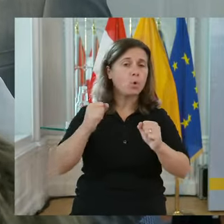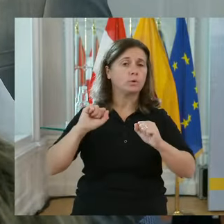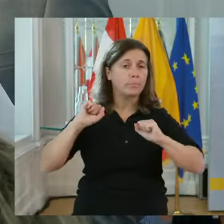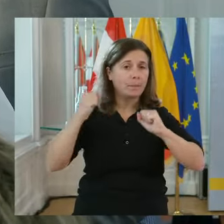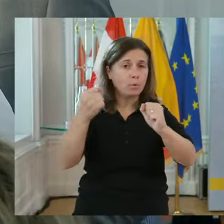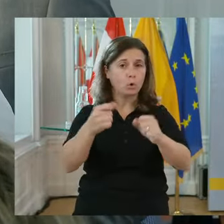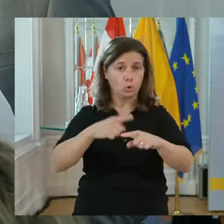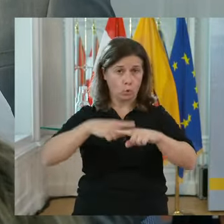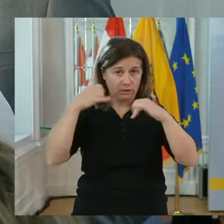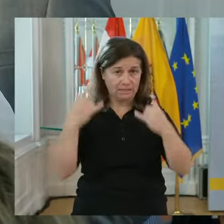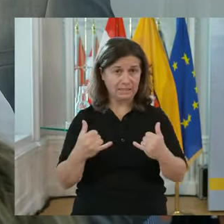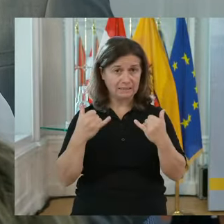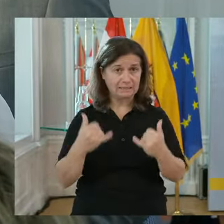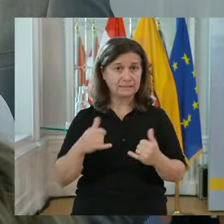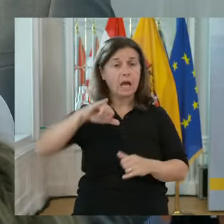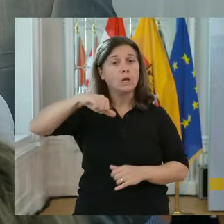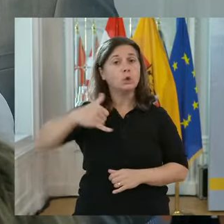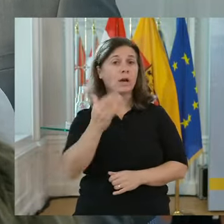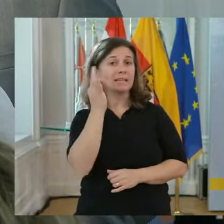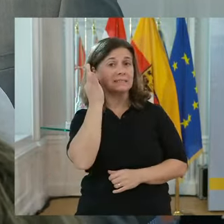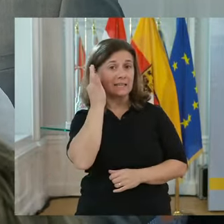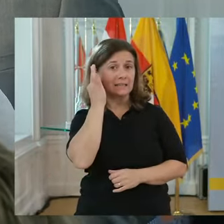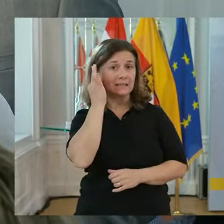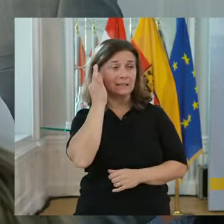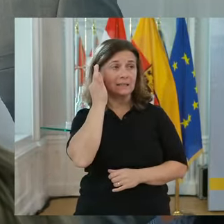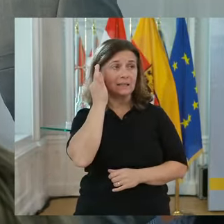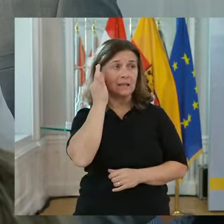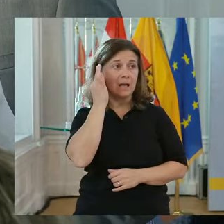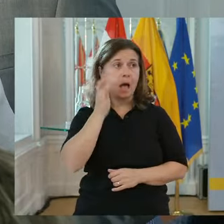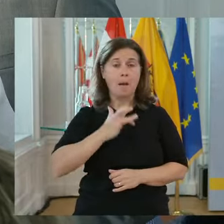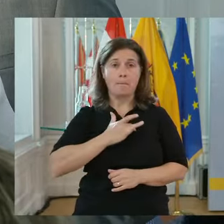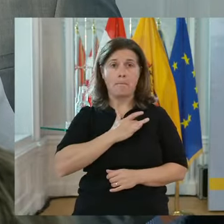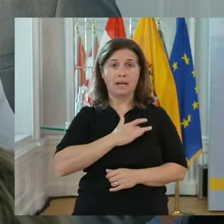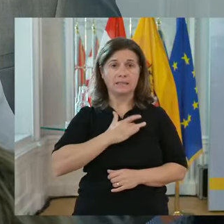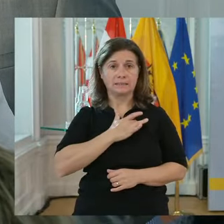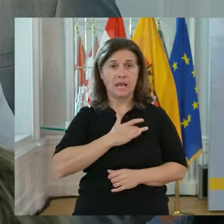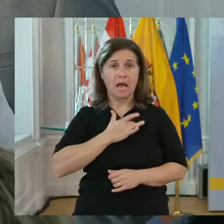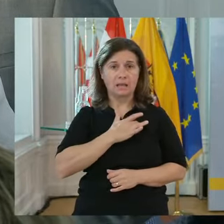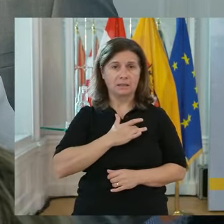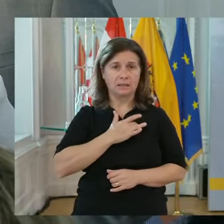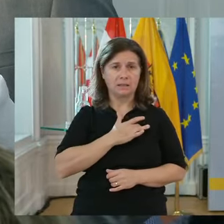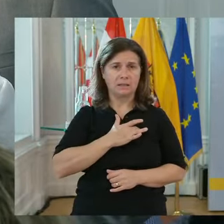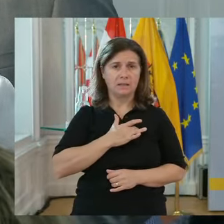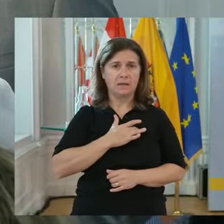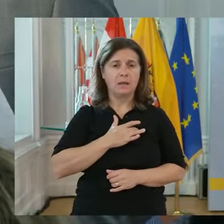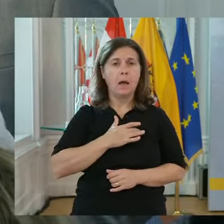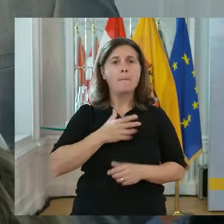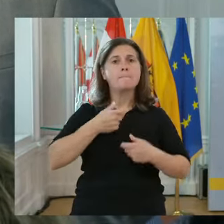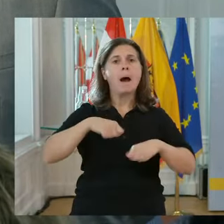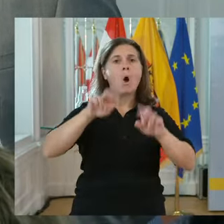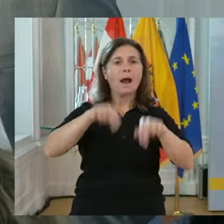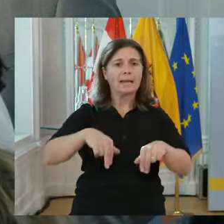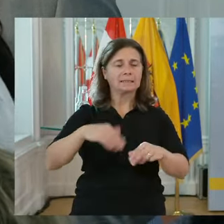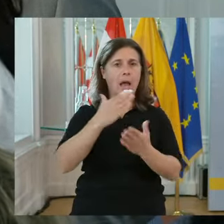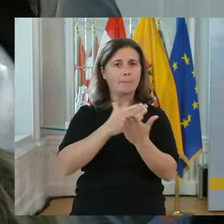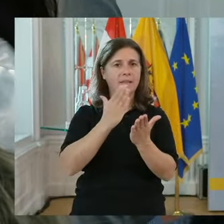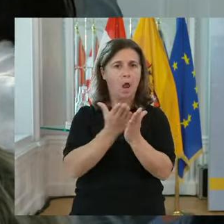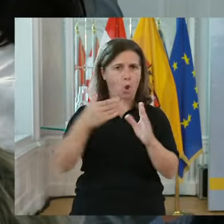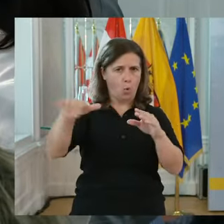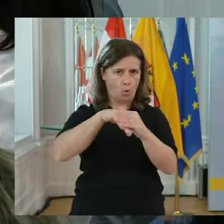und jetzt ist diese Juristin im Magistrat in der Baurechtsabteilung